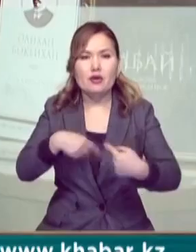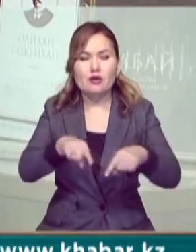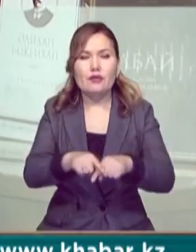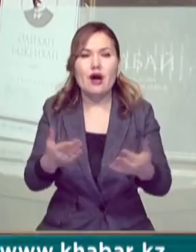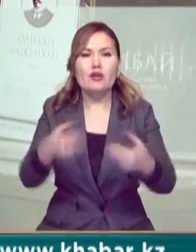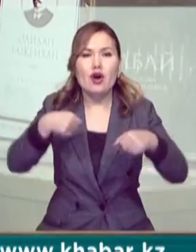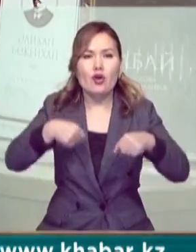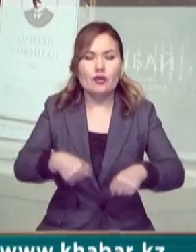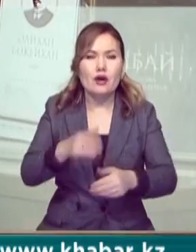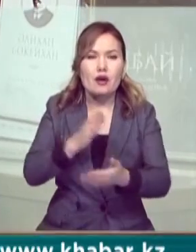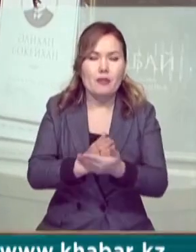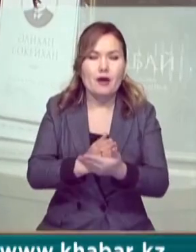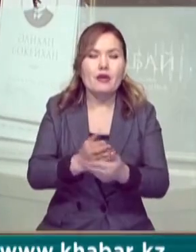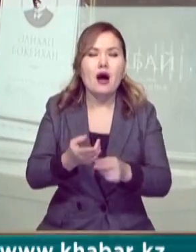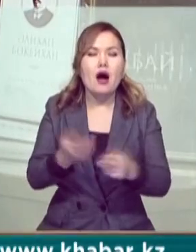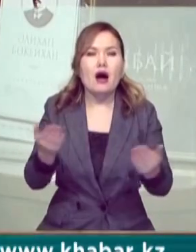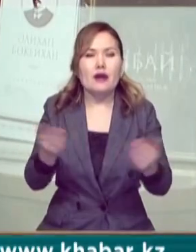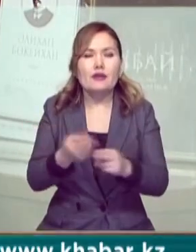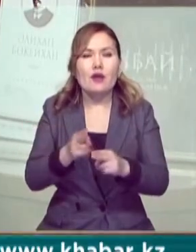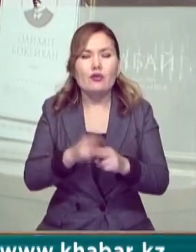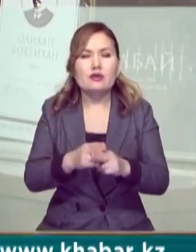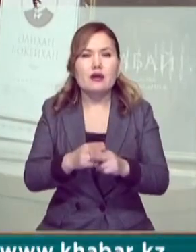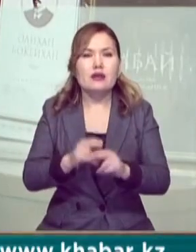қандай болу керек? Оның кепілдіктері қандай болу керек?